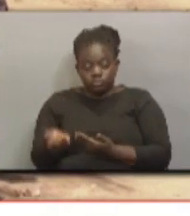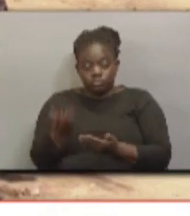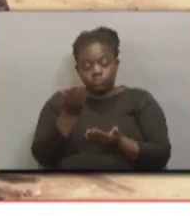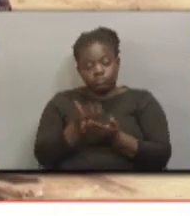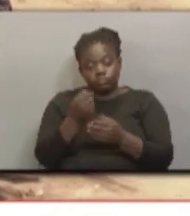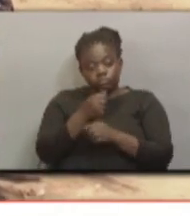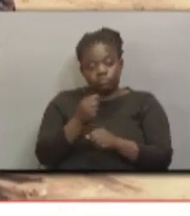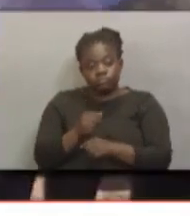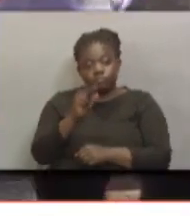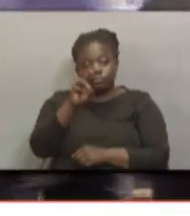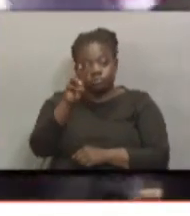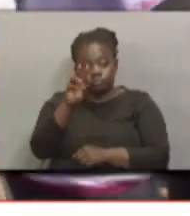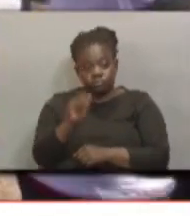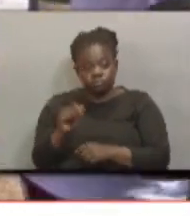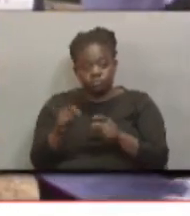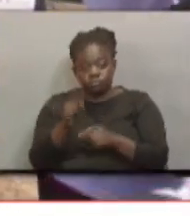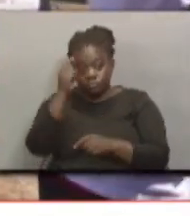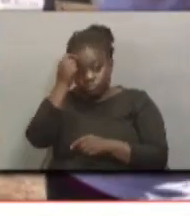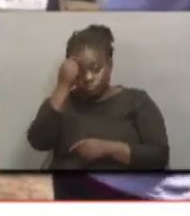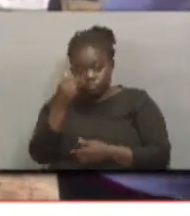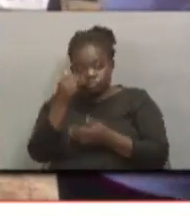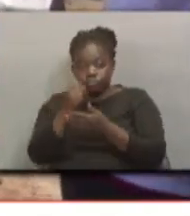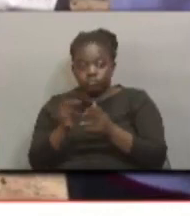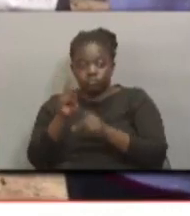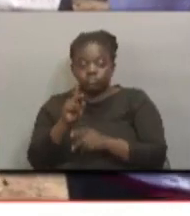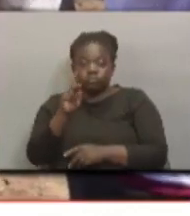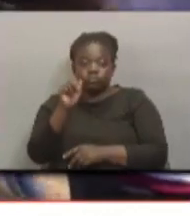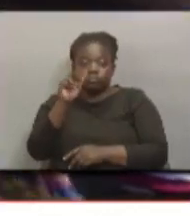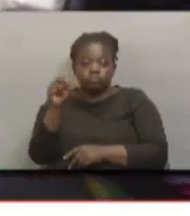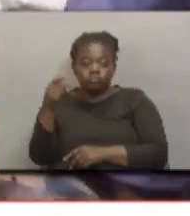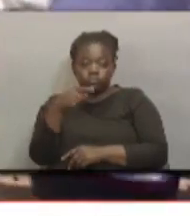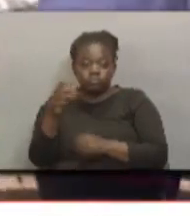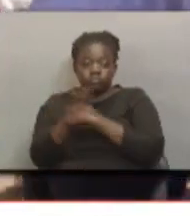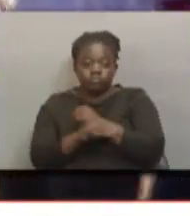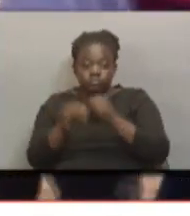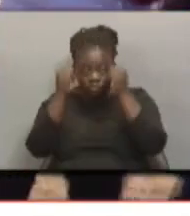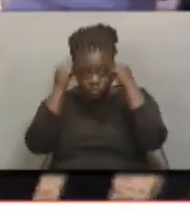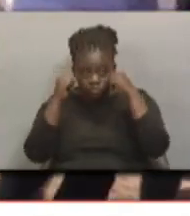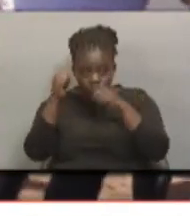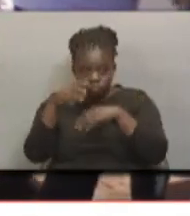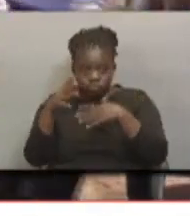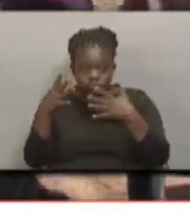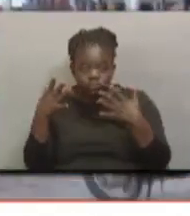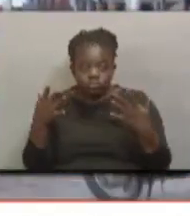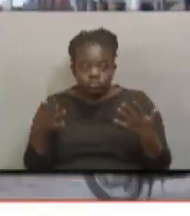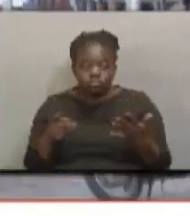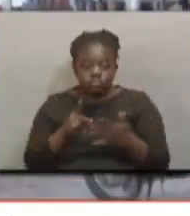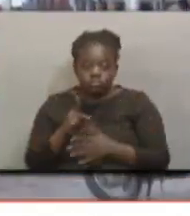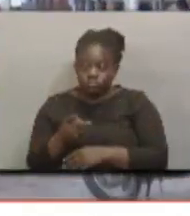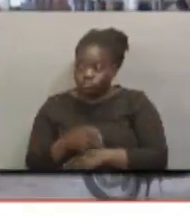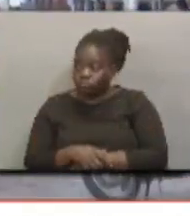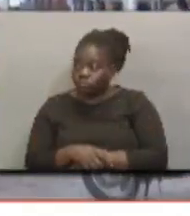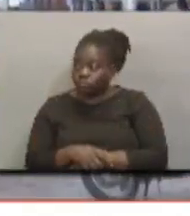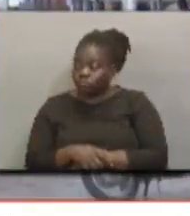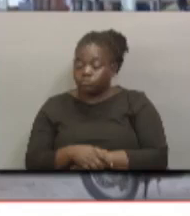ekitongole ekyawuwa wamu ne gavumenti okuyamba abatuuze b'e Kabong, ababbibwako ente zaabwe n'okubaliyirira. I need